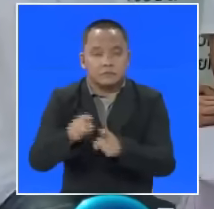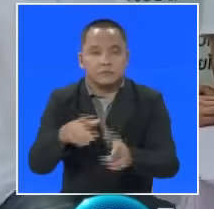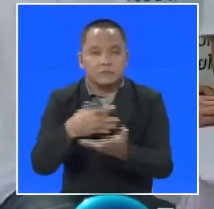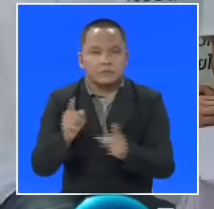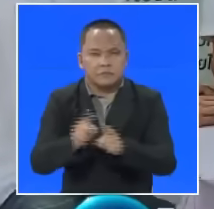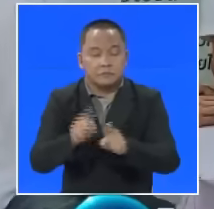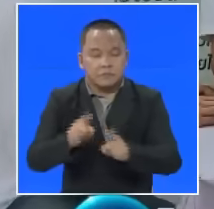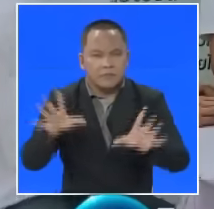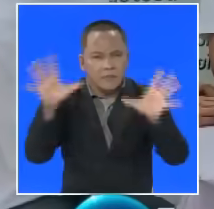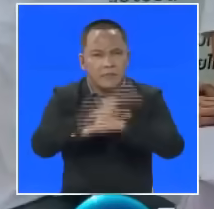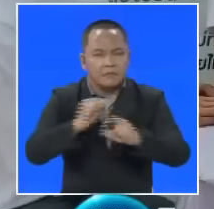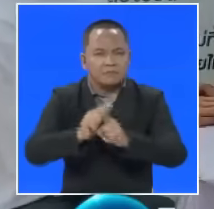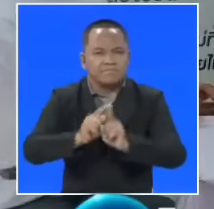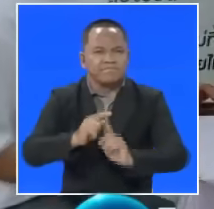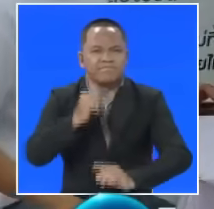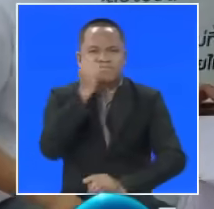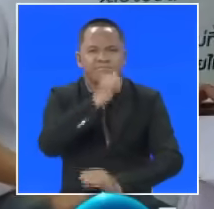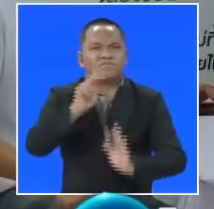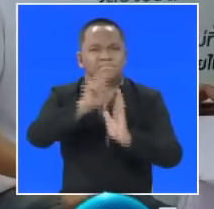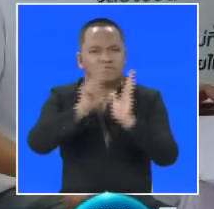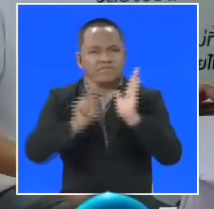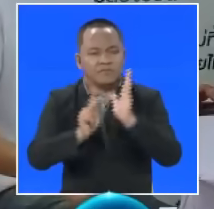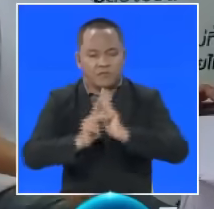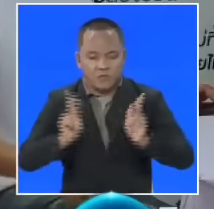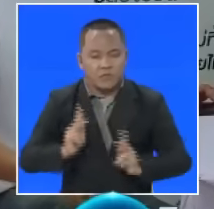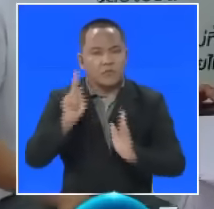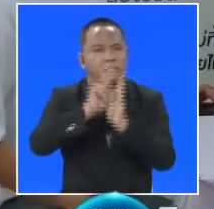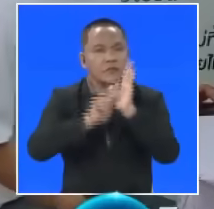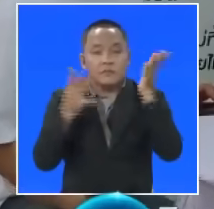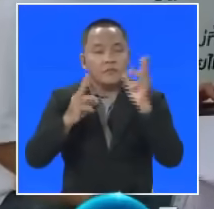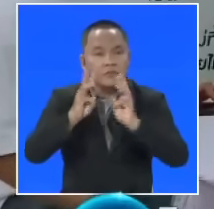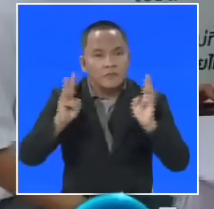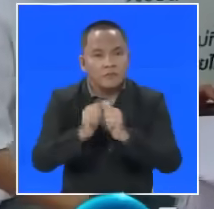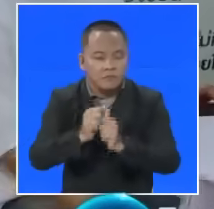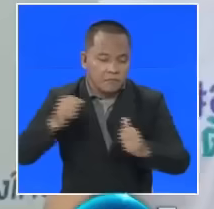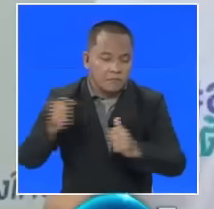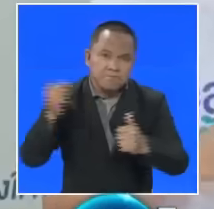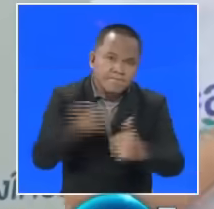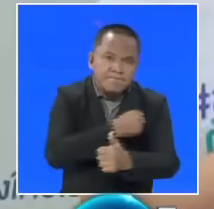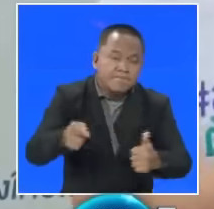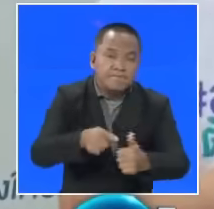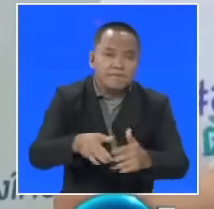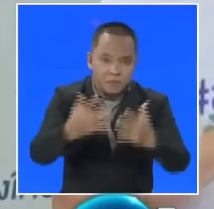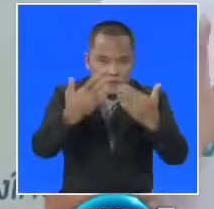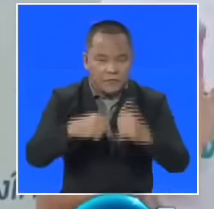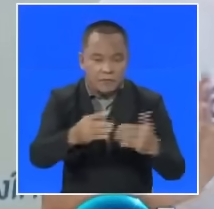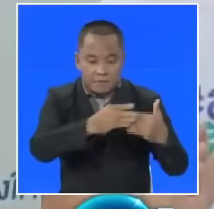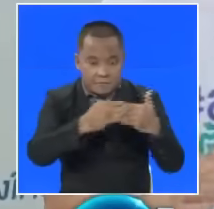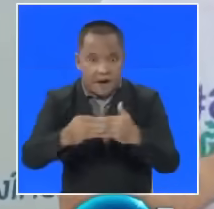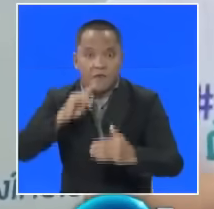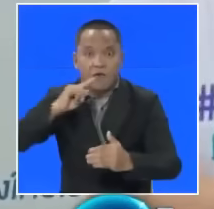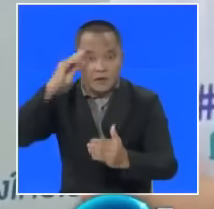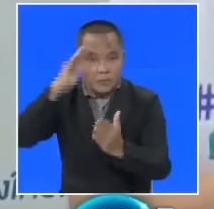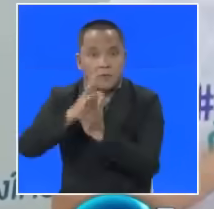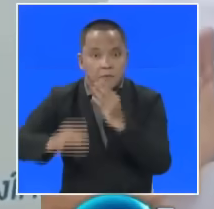ามันทำแบบนี้ท้าทายกฎหมายมากนะคือทำเว็บพนันนี่คือผิดอยู่แล้วนะแล้วยังจะมาก่อเหตุแบบนี้หลังจากนี้จะพาผู้เสียหายไปแจ้ง